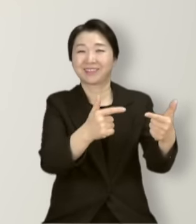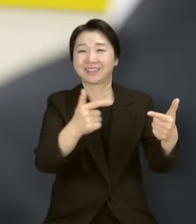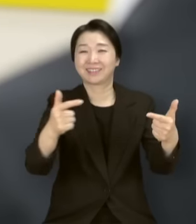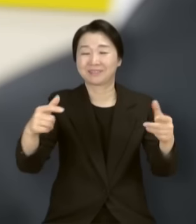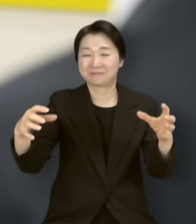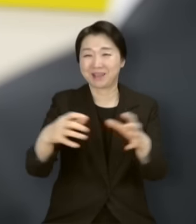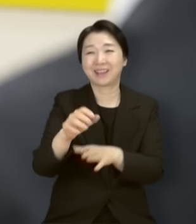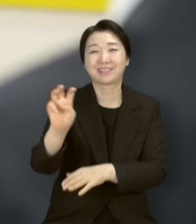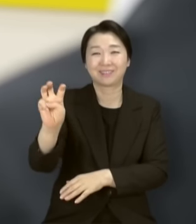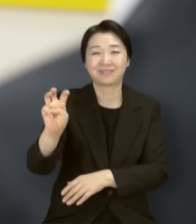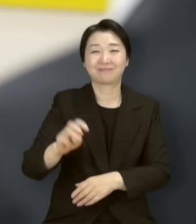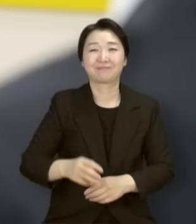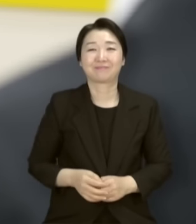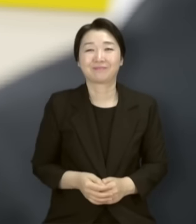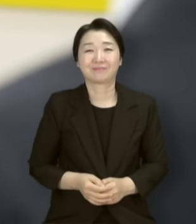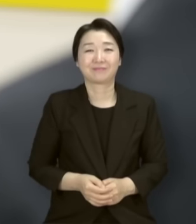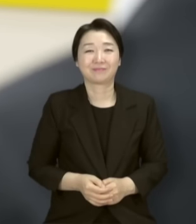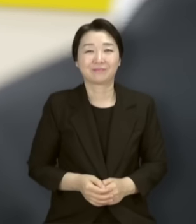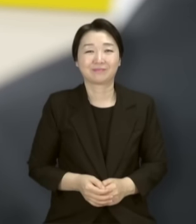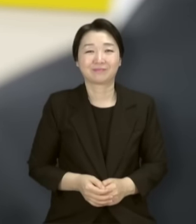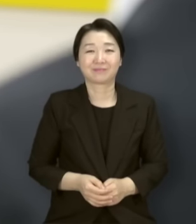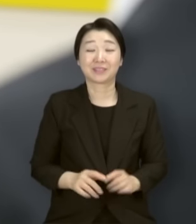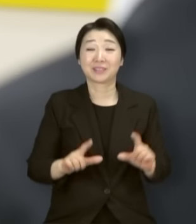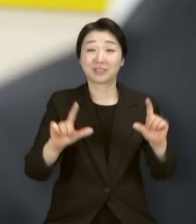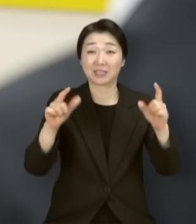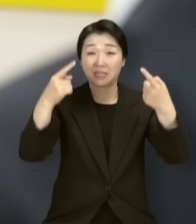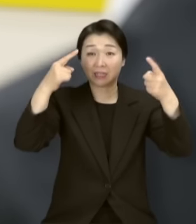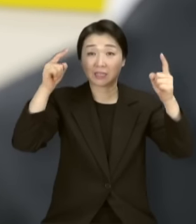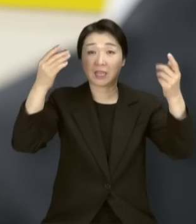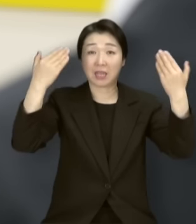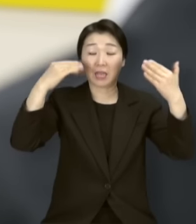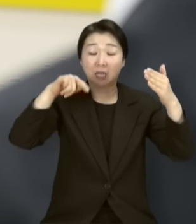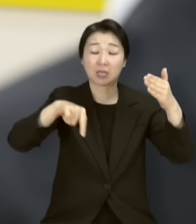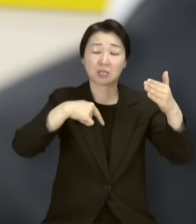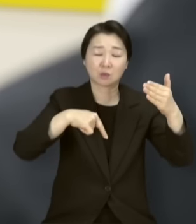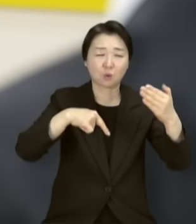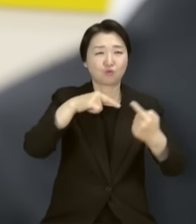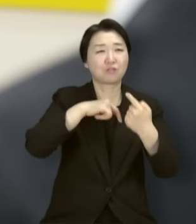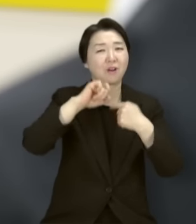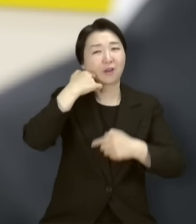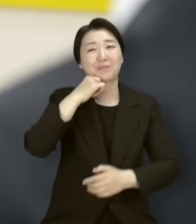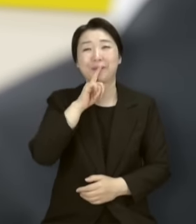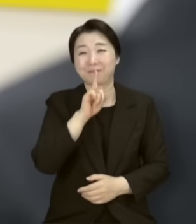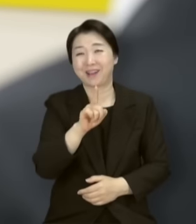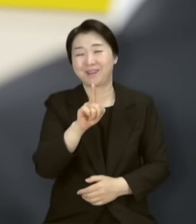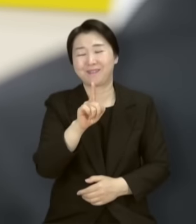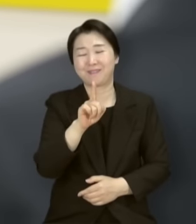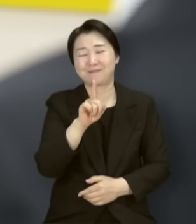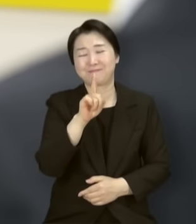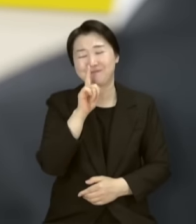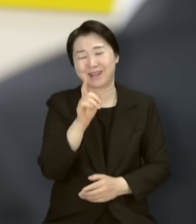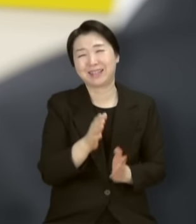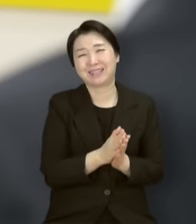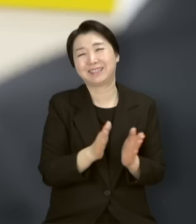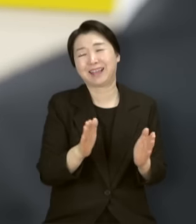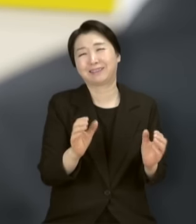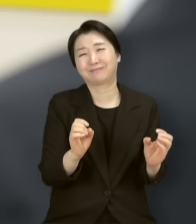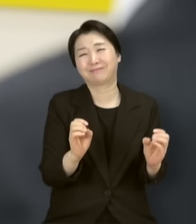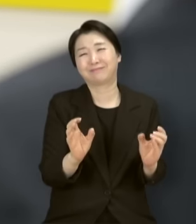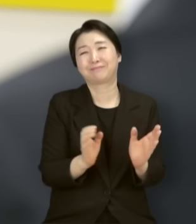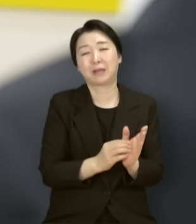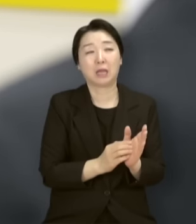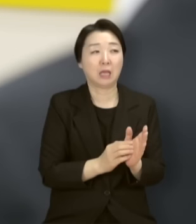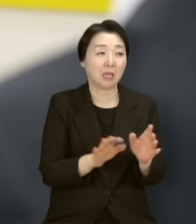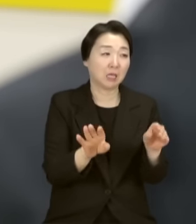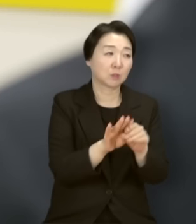가까이 된 분이 앉아있는데 그날 대학 어려운 얘기들이 시작이 됐어요. 네. 그러니까 총장님들이 참 힘들어